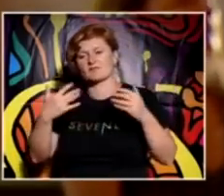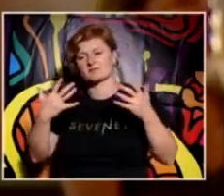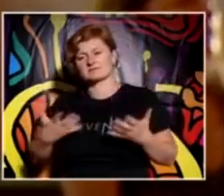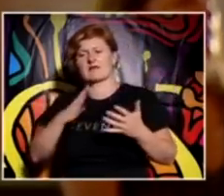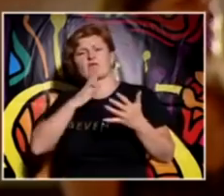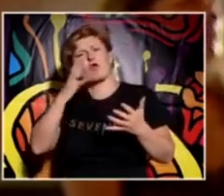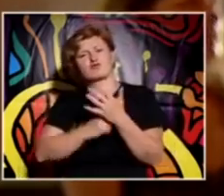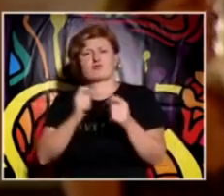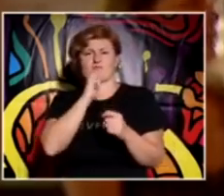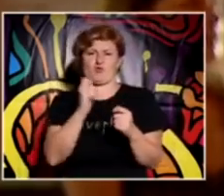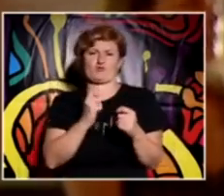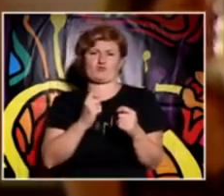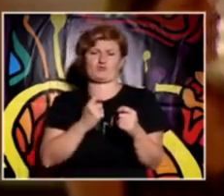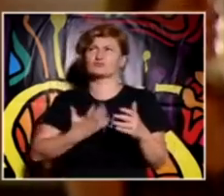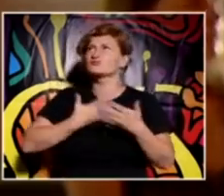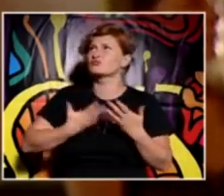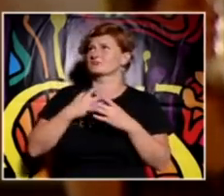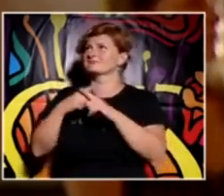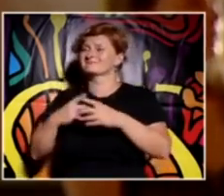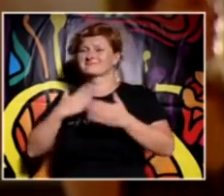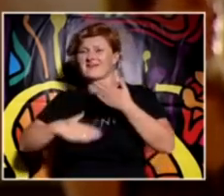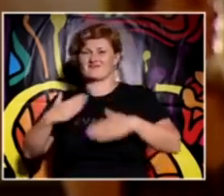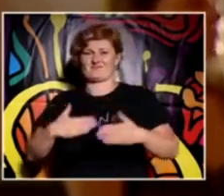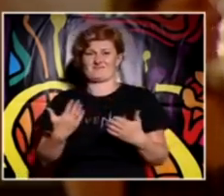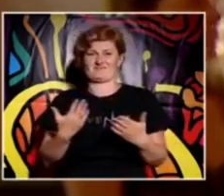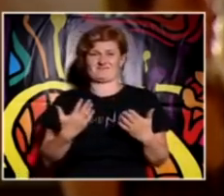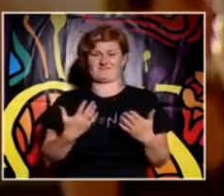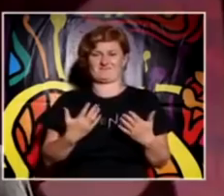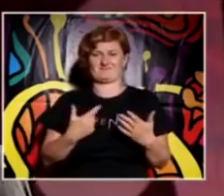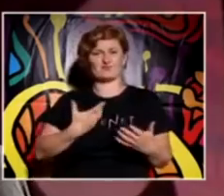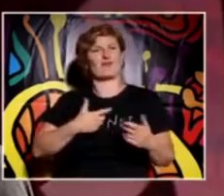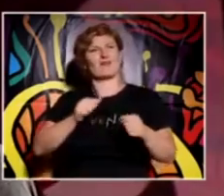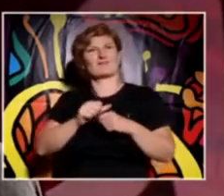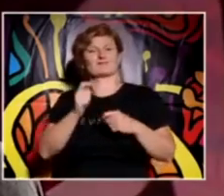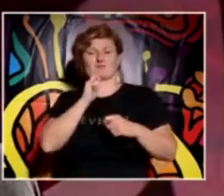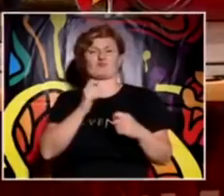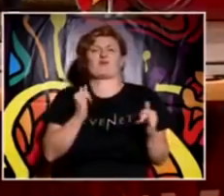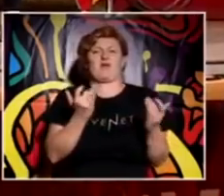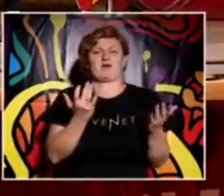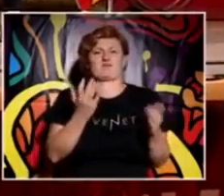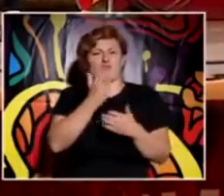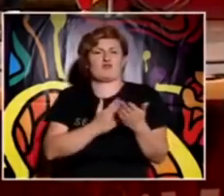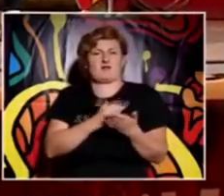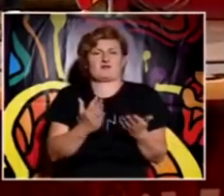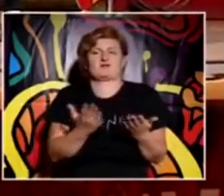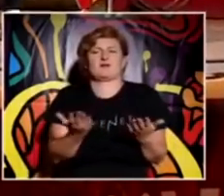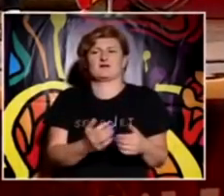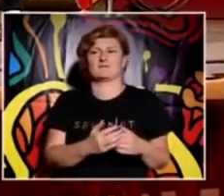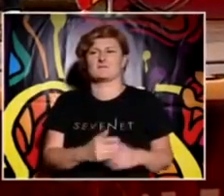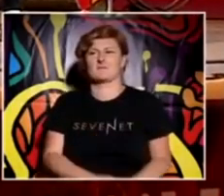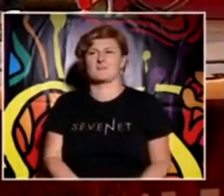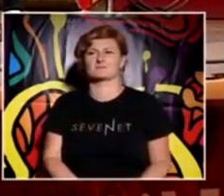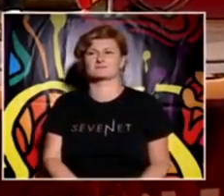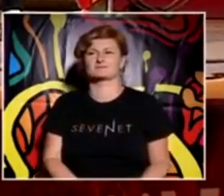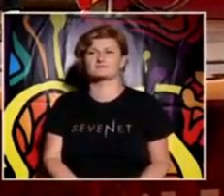tego, żeby móc po prostu, jasne, być w tej podróży w pełni. Wszystko jasne, bardzo dziękuję. Ja myślę, że ten nasz